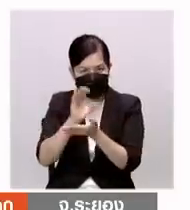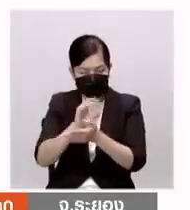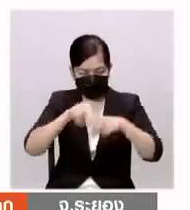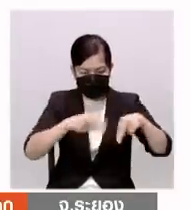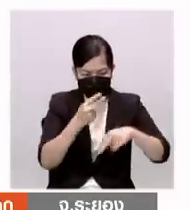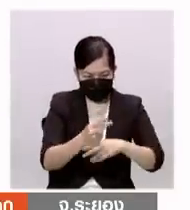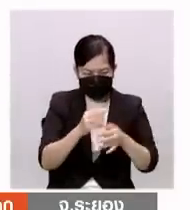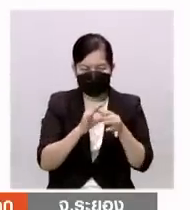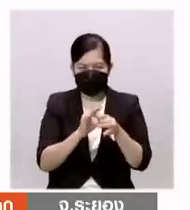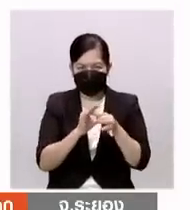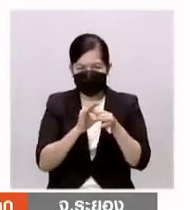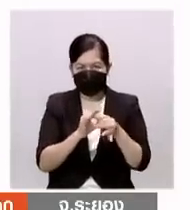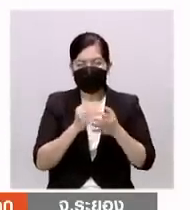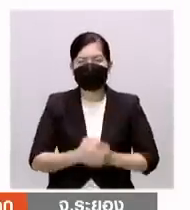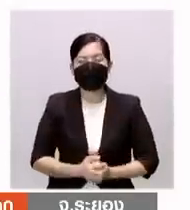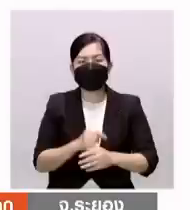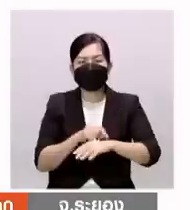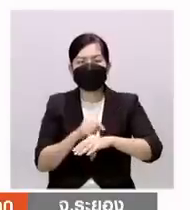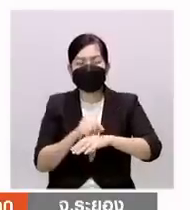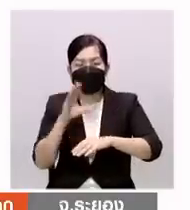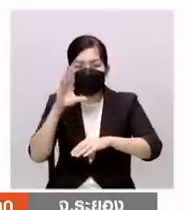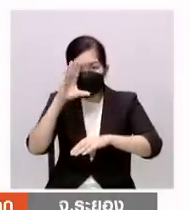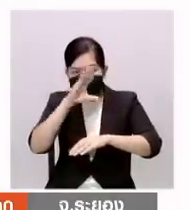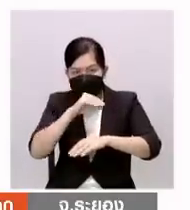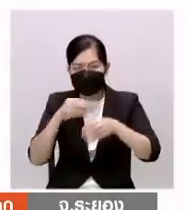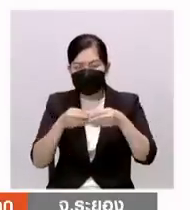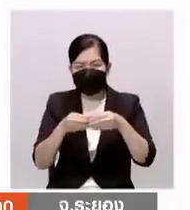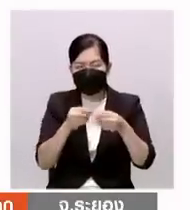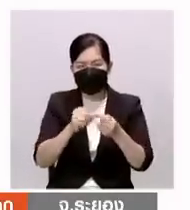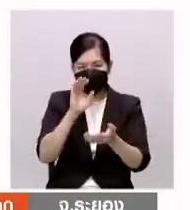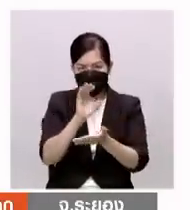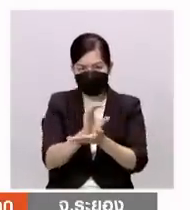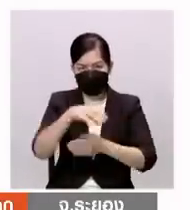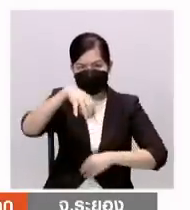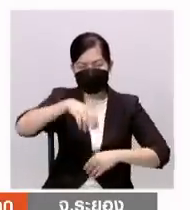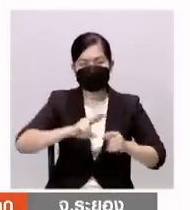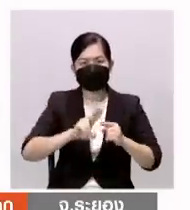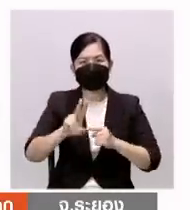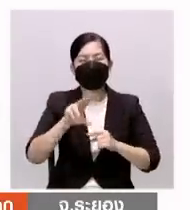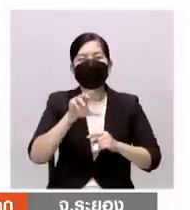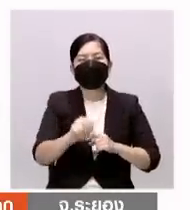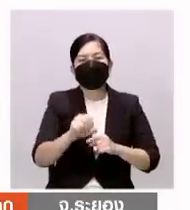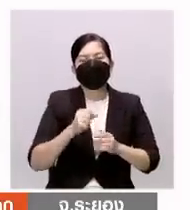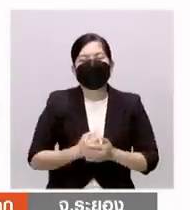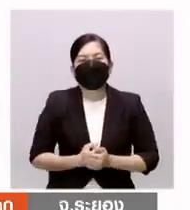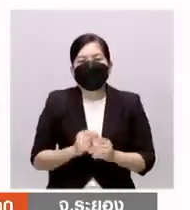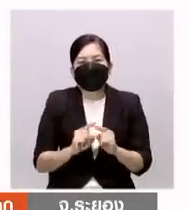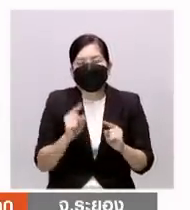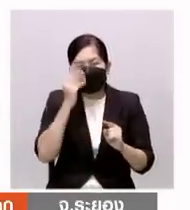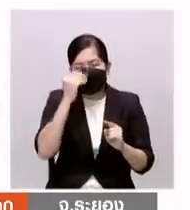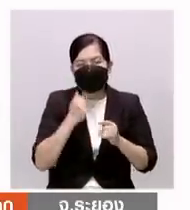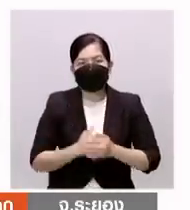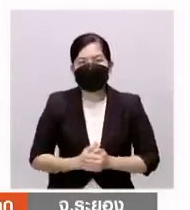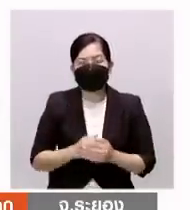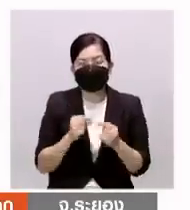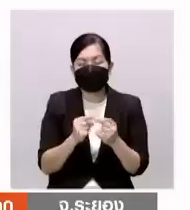ม่อีกแล้วจนเมื่อช่วงค่ำคืนที่ผ่านมาค่ะทางชุดสืบสวนตำรวจภูธรภาค2ก็เข้าจับกลุ่มแต่ปรากฏว่าสาม